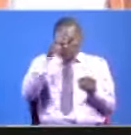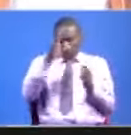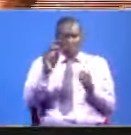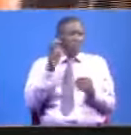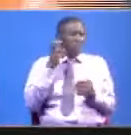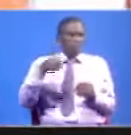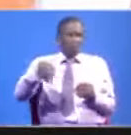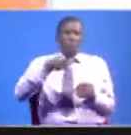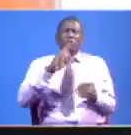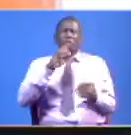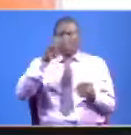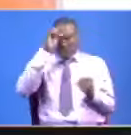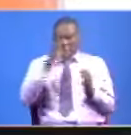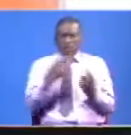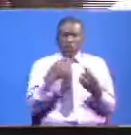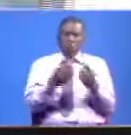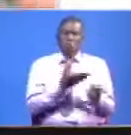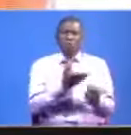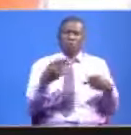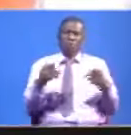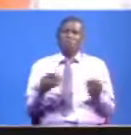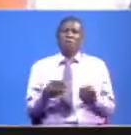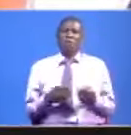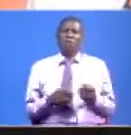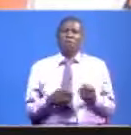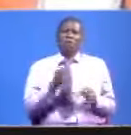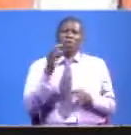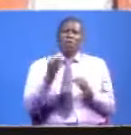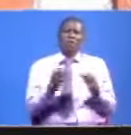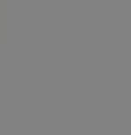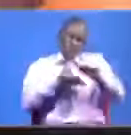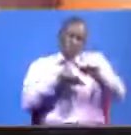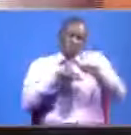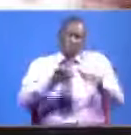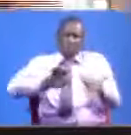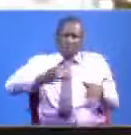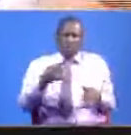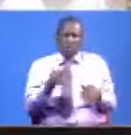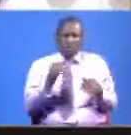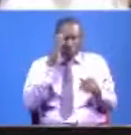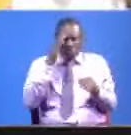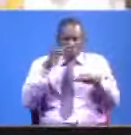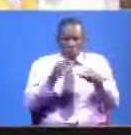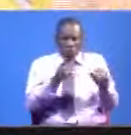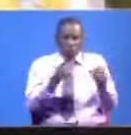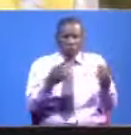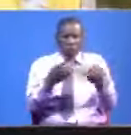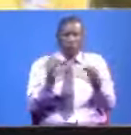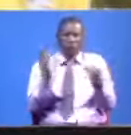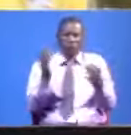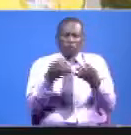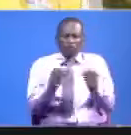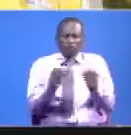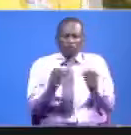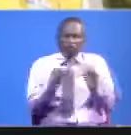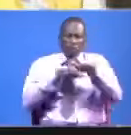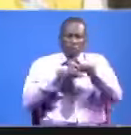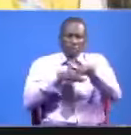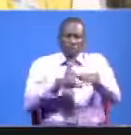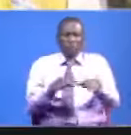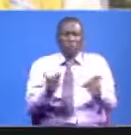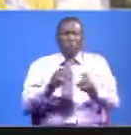gavana aongee na hawa watu kama ni jamu na kuaga hapa town, ajue venye tutaondoa hiyo jamu, lakini sio kwenda kutupa watu huko huko.